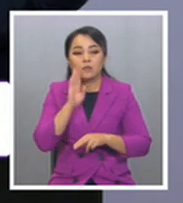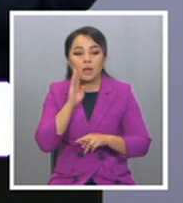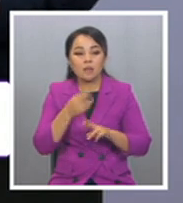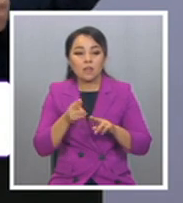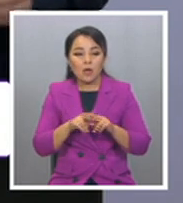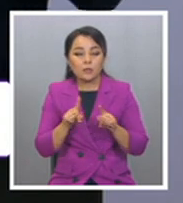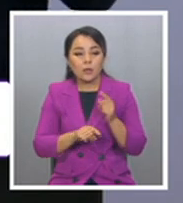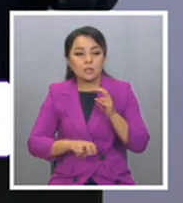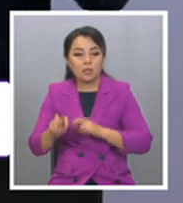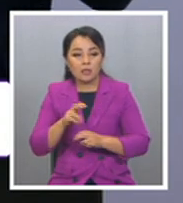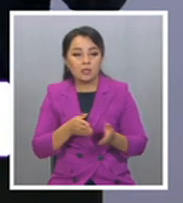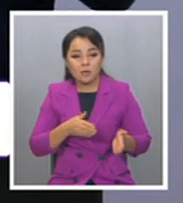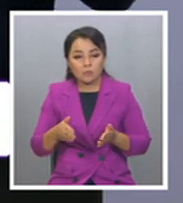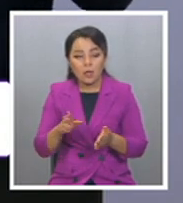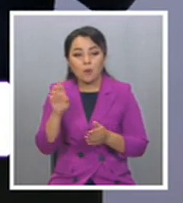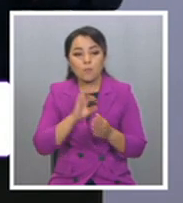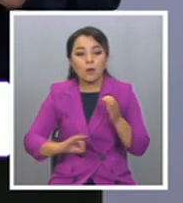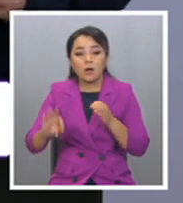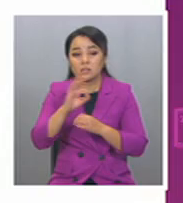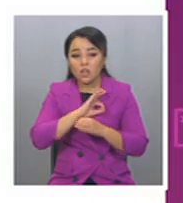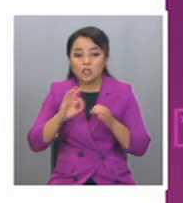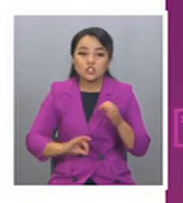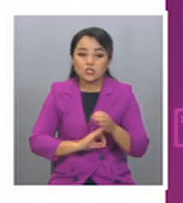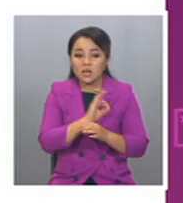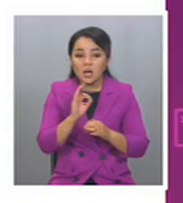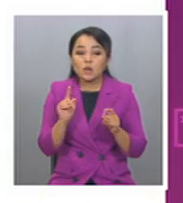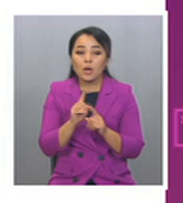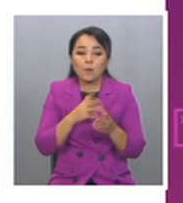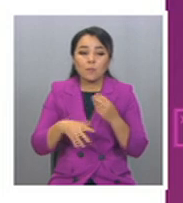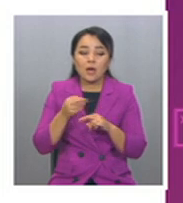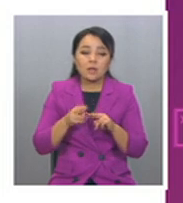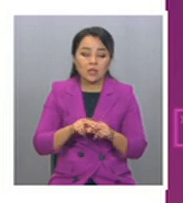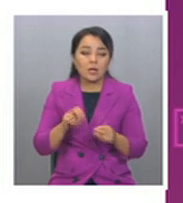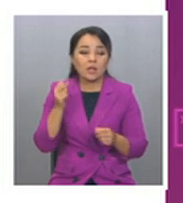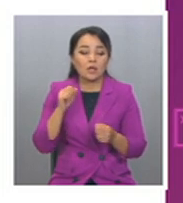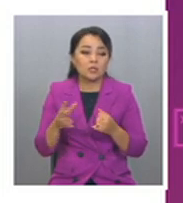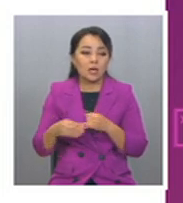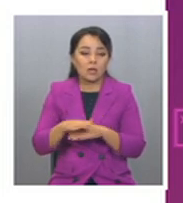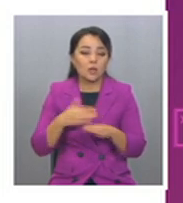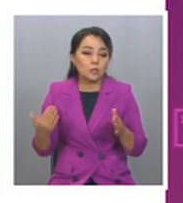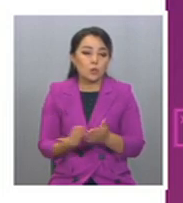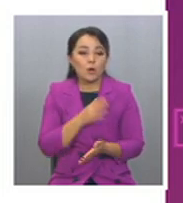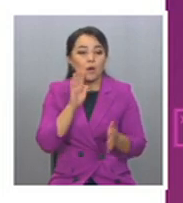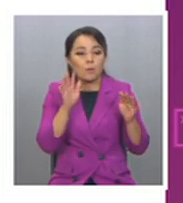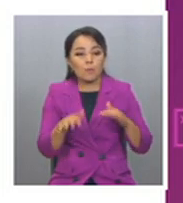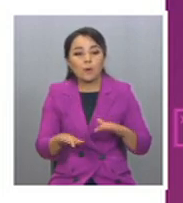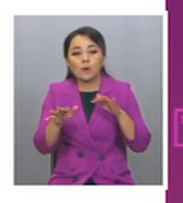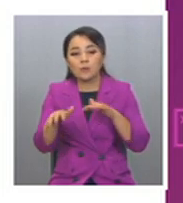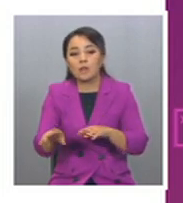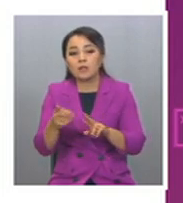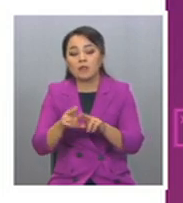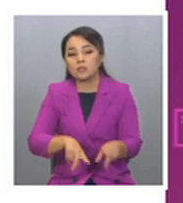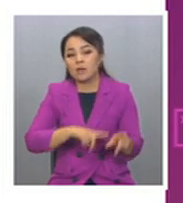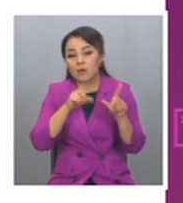нәтижесінде Батыс Еуропа мемлекеттері ескі құрлыққа шығудың орнына жаңа құрлықты ашты. Яғни